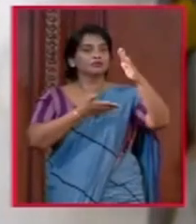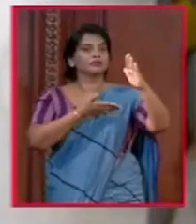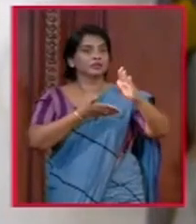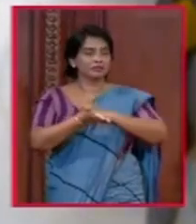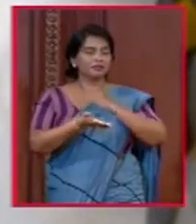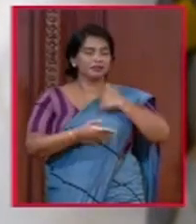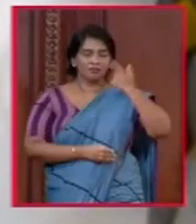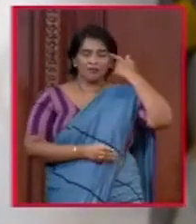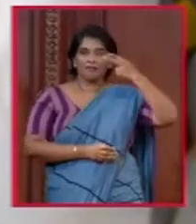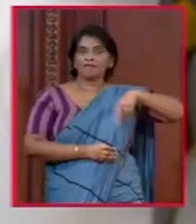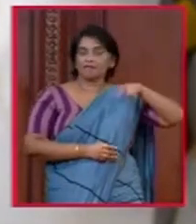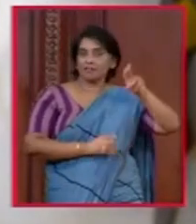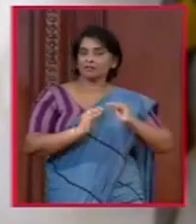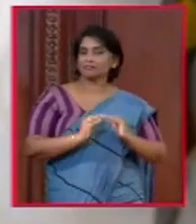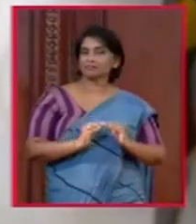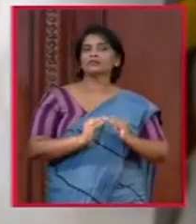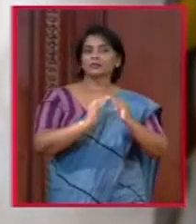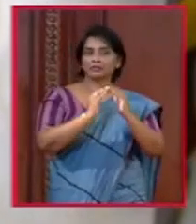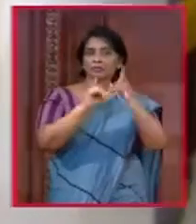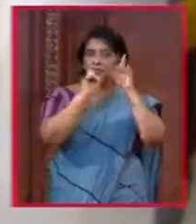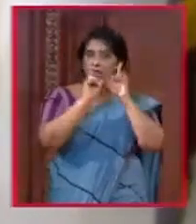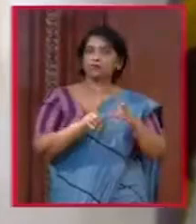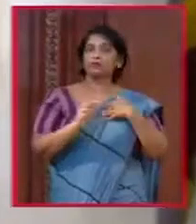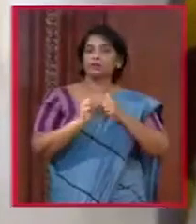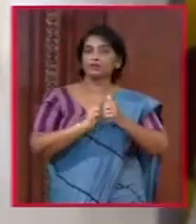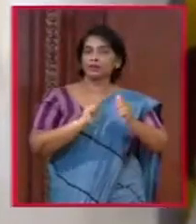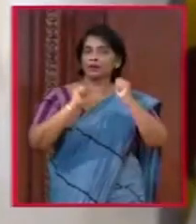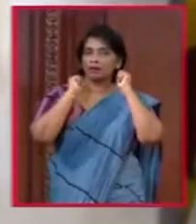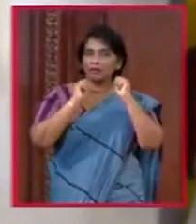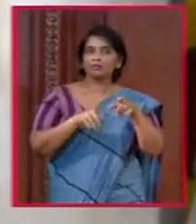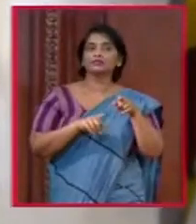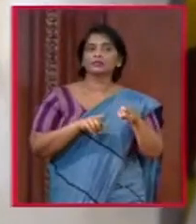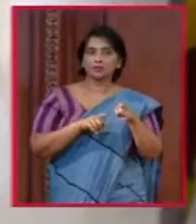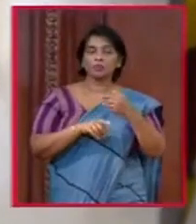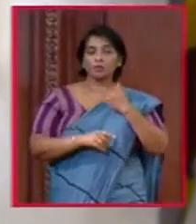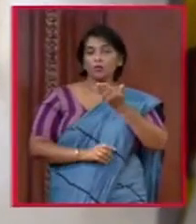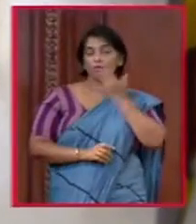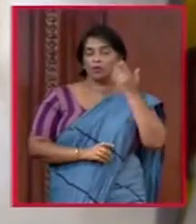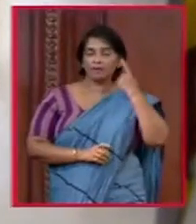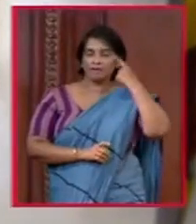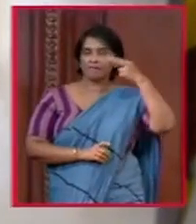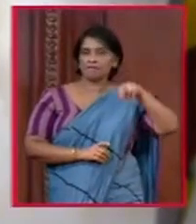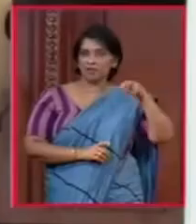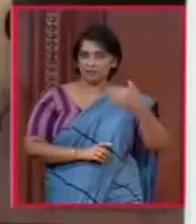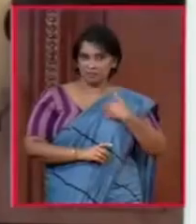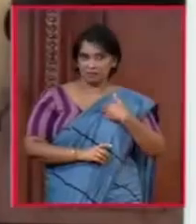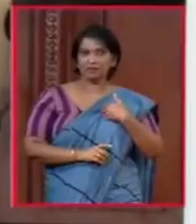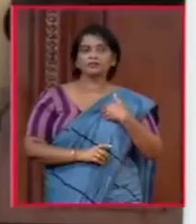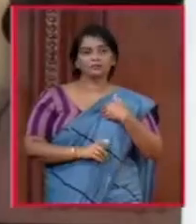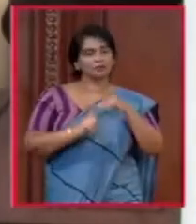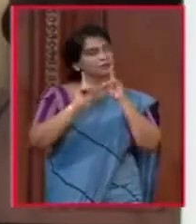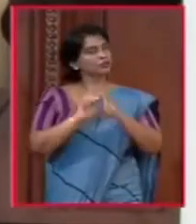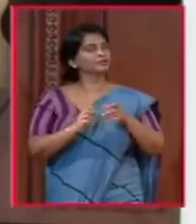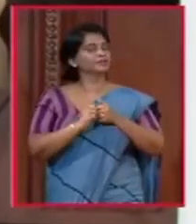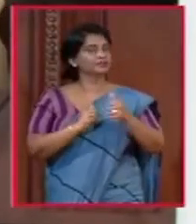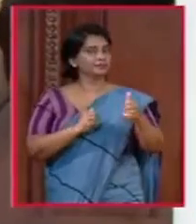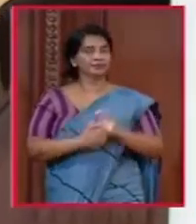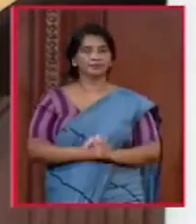සහ විශ්වාසද ගොඩනගා ගැනීම ඒ කාර්ය සාර්ථකව නිම කළ හැකි කියන දැඩි විශ්වාසයක් තිබෙනවා. ඉතින් අපි